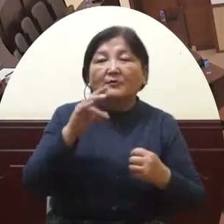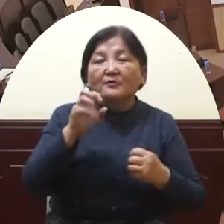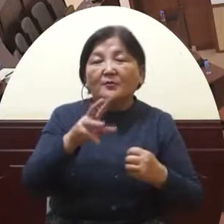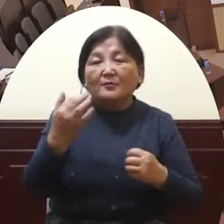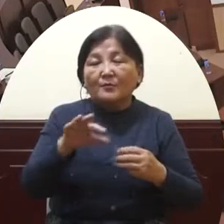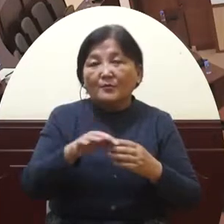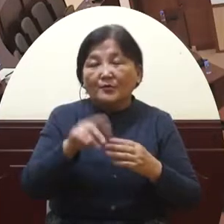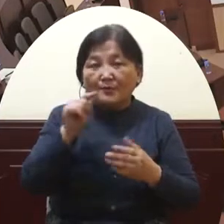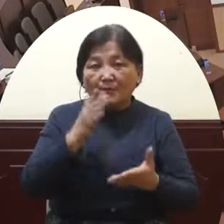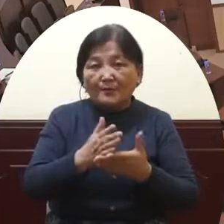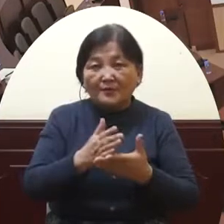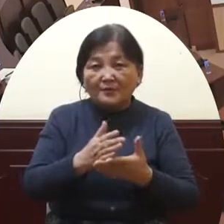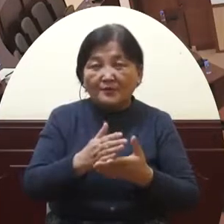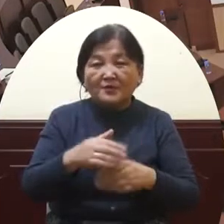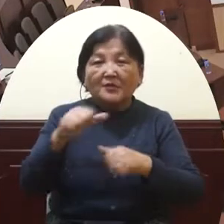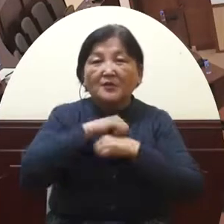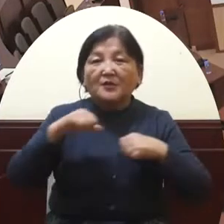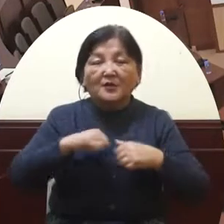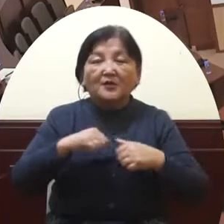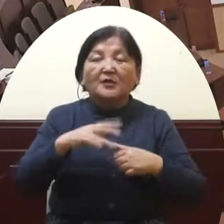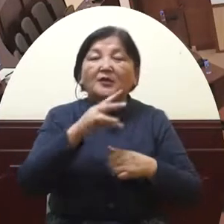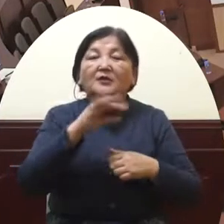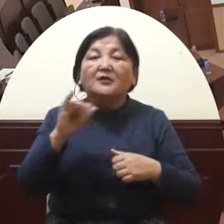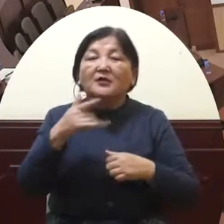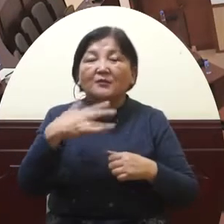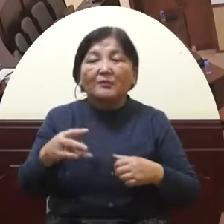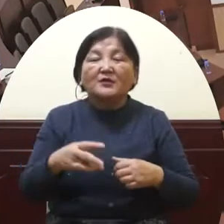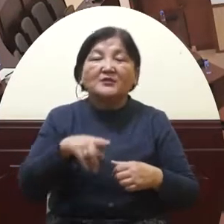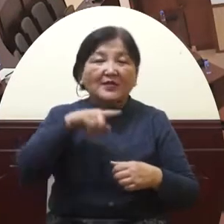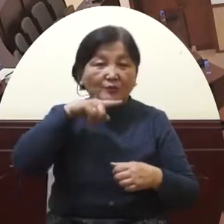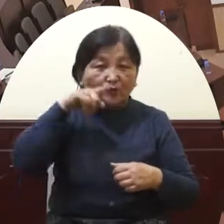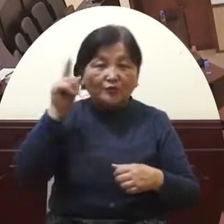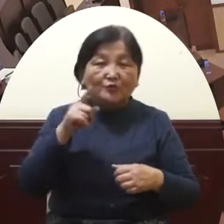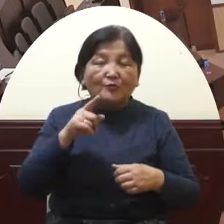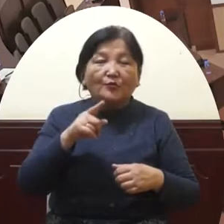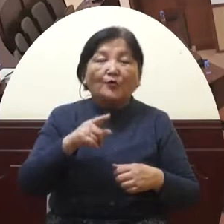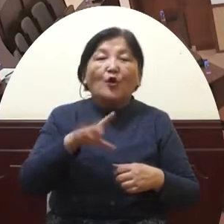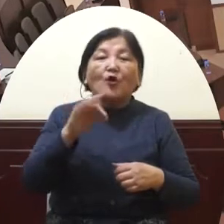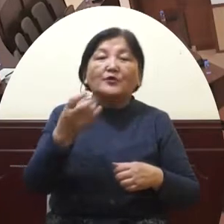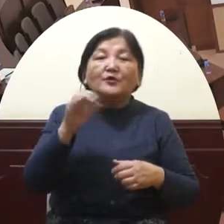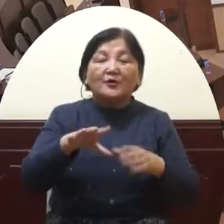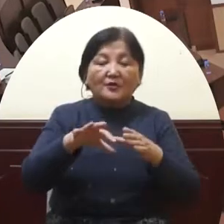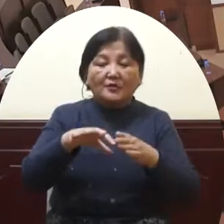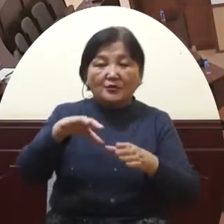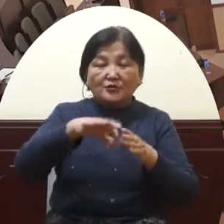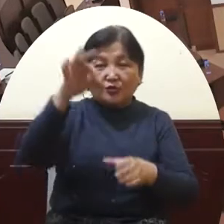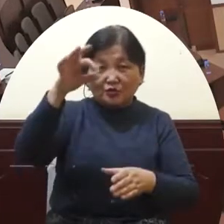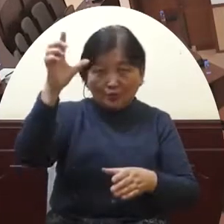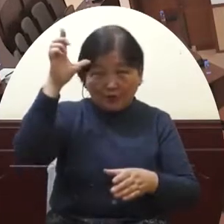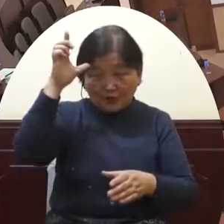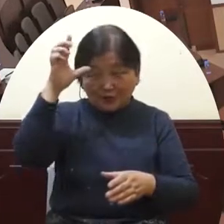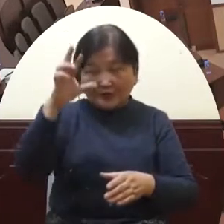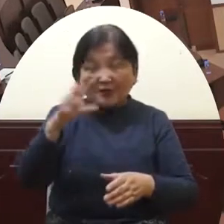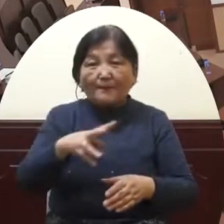хугацаанд одоо иргэний нийгмийн залуу шууд ч юм уу бид нэр яг олон нийтийн энэ сонгогчийн боловсролыг яг тогтолцоогоор дамжуулж